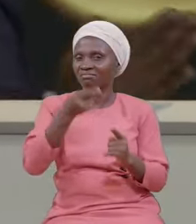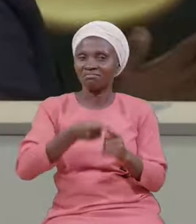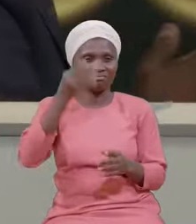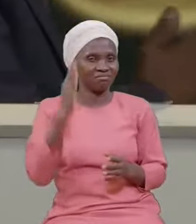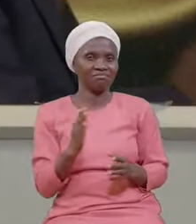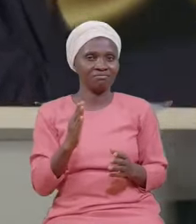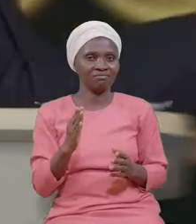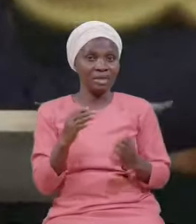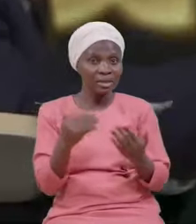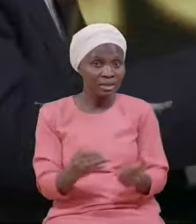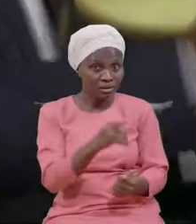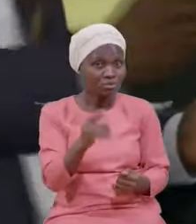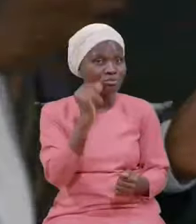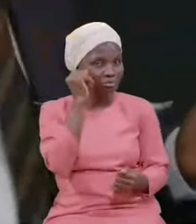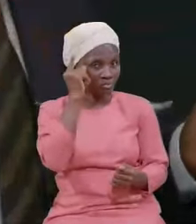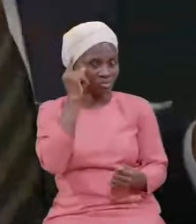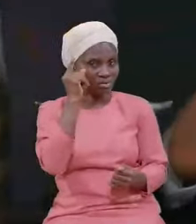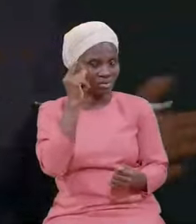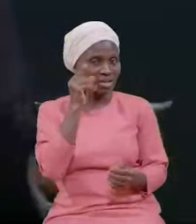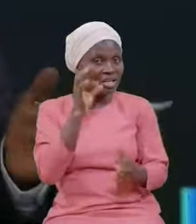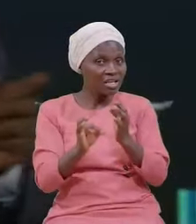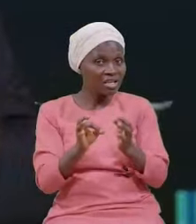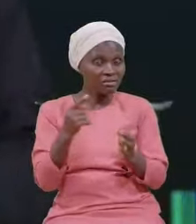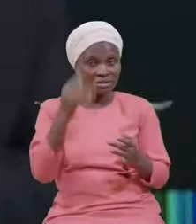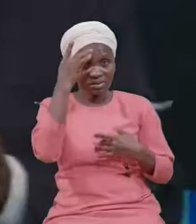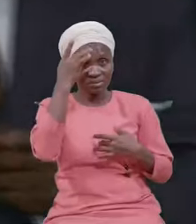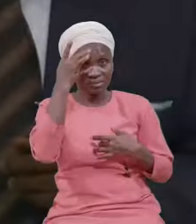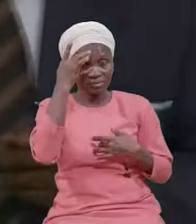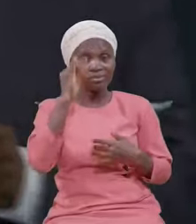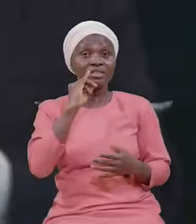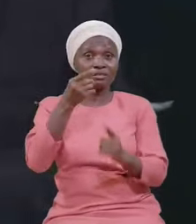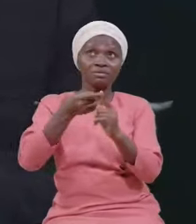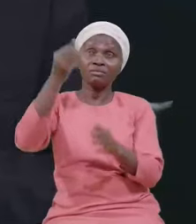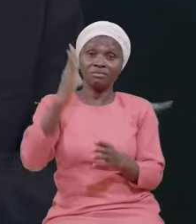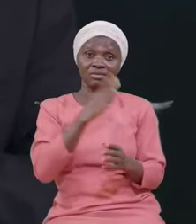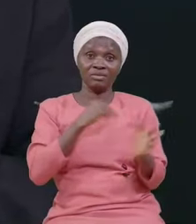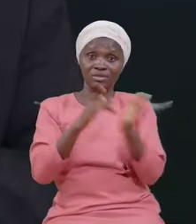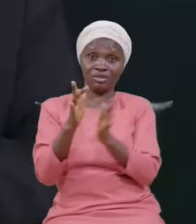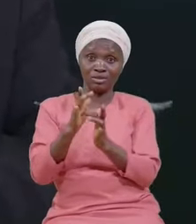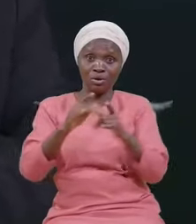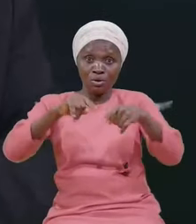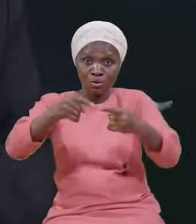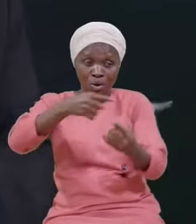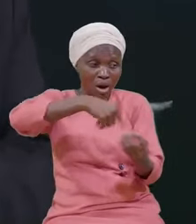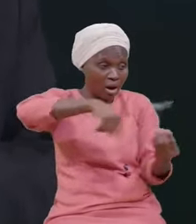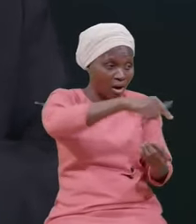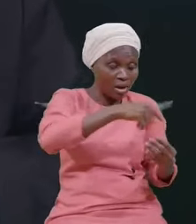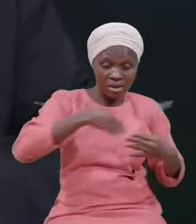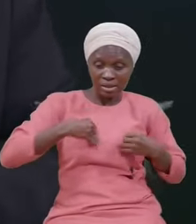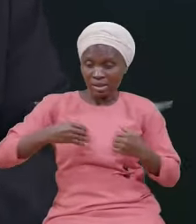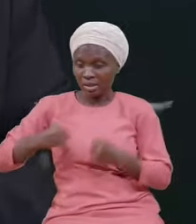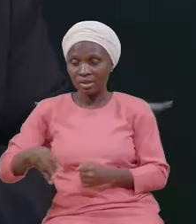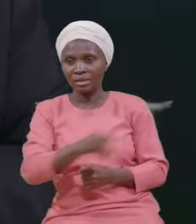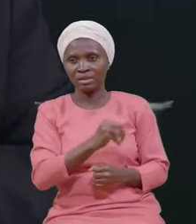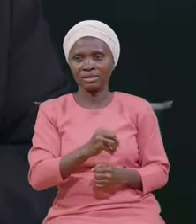les maladies venaient de Dieu, et Jésus allait de lieu en lieu, les guérissant. Il est en